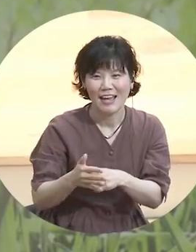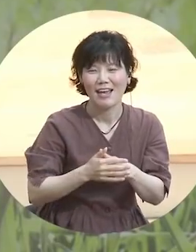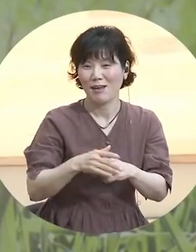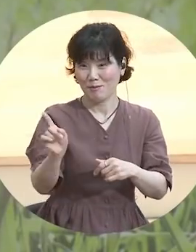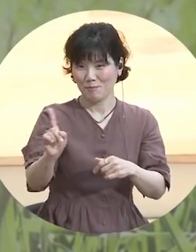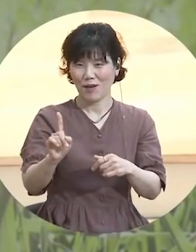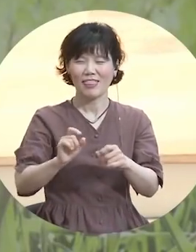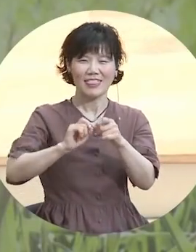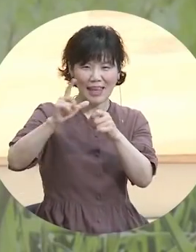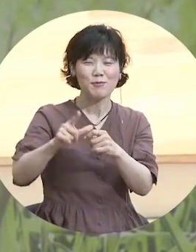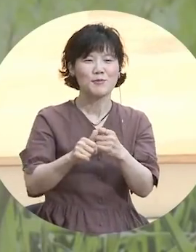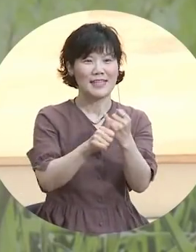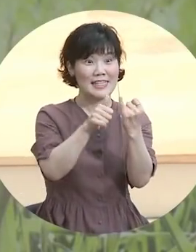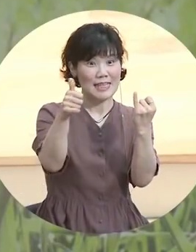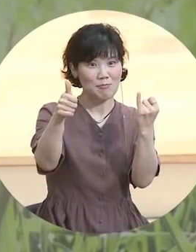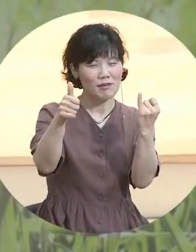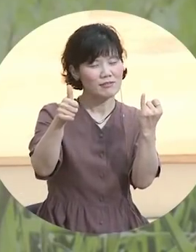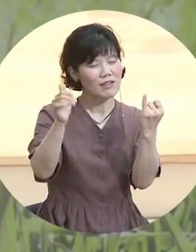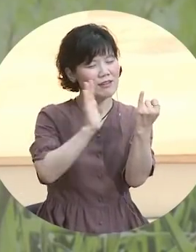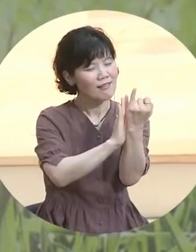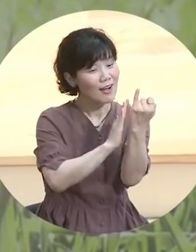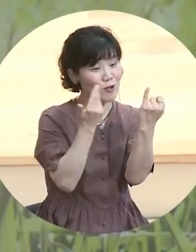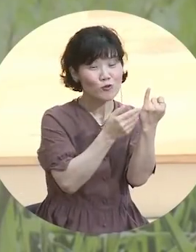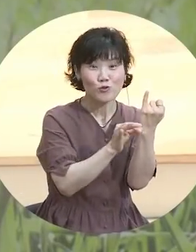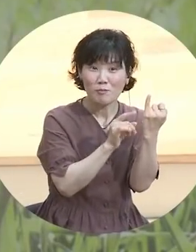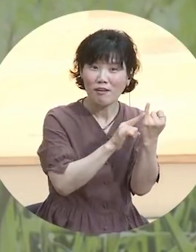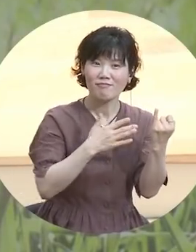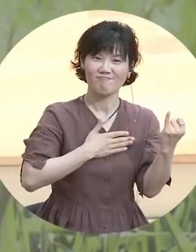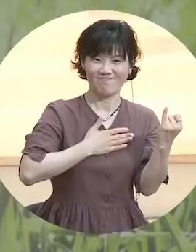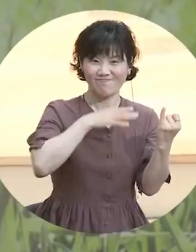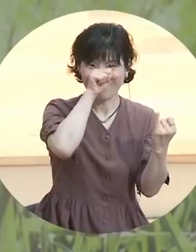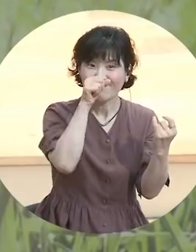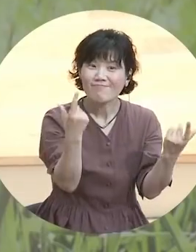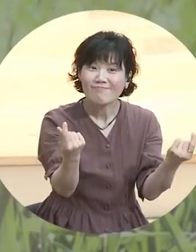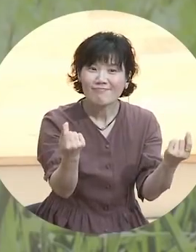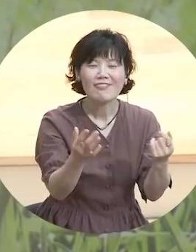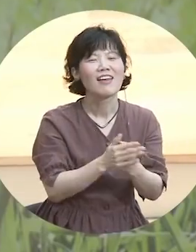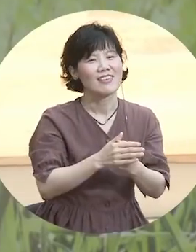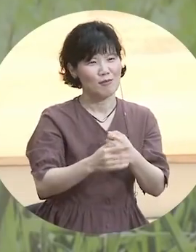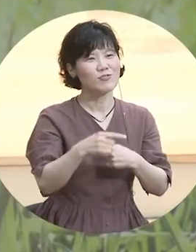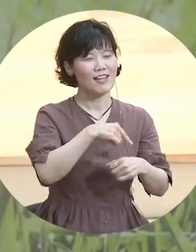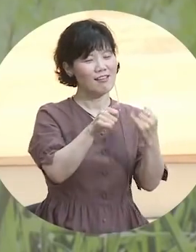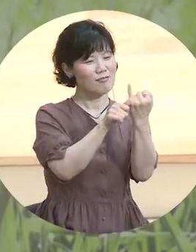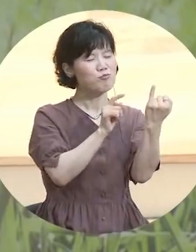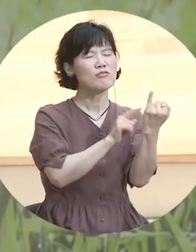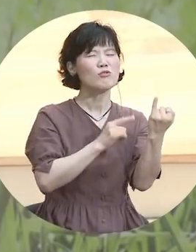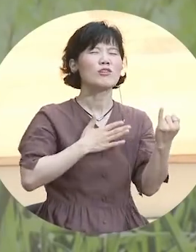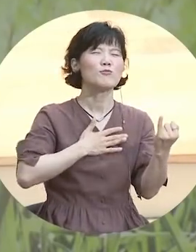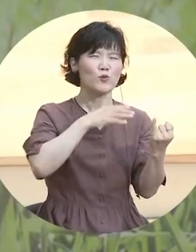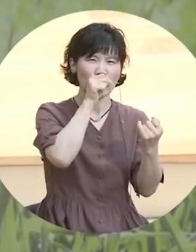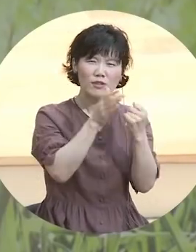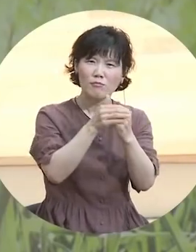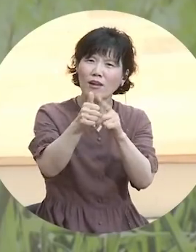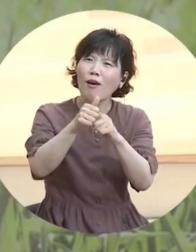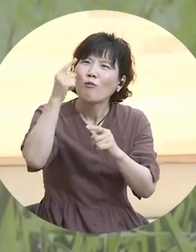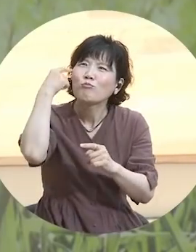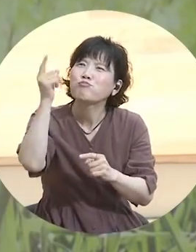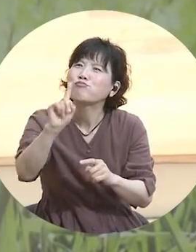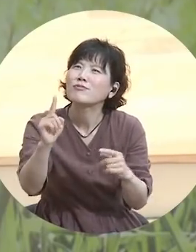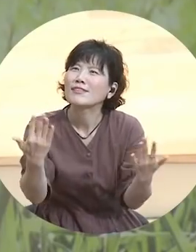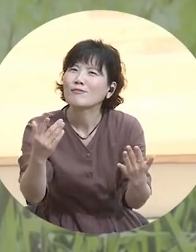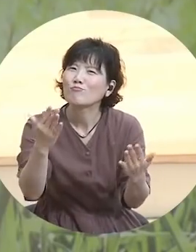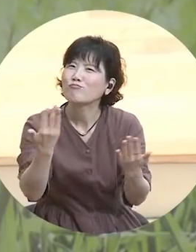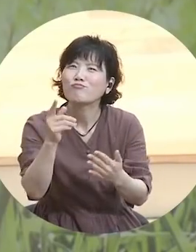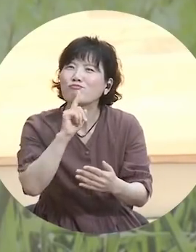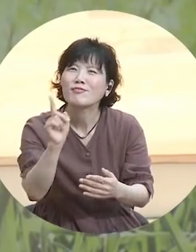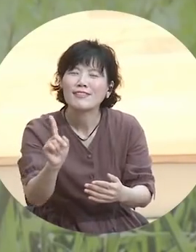어쨌든 간에 대체로 남편들이 다정하게 대해주면 참 좋습니다. 이 부인도 흐뭇한 마음에 물었죠. 당신 웬일이에요? 이렇게